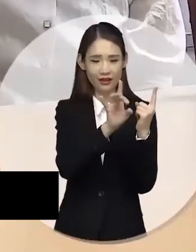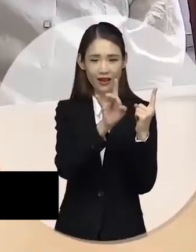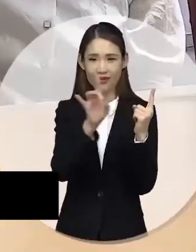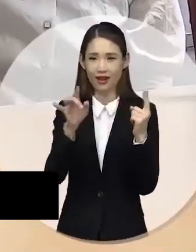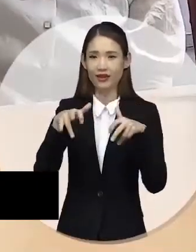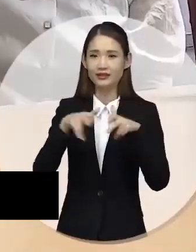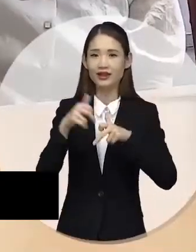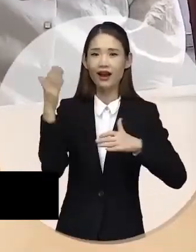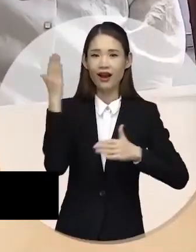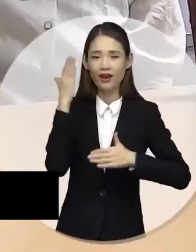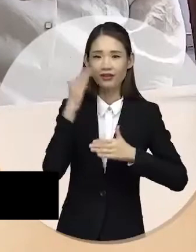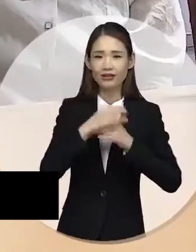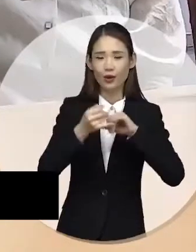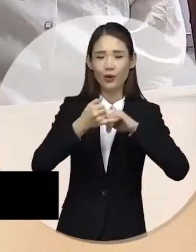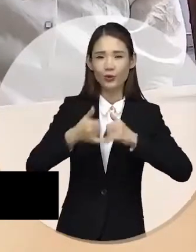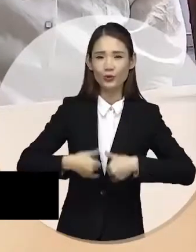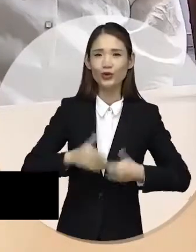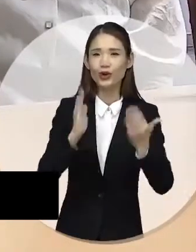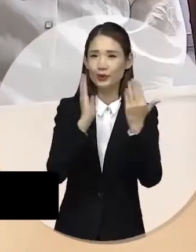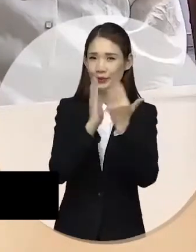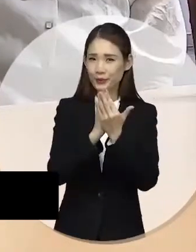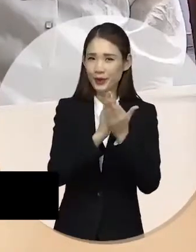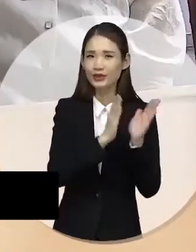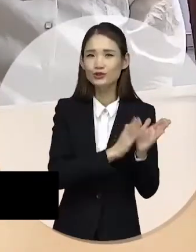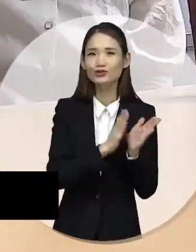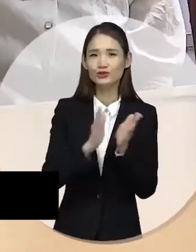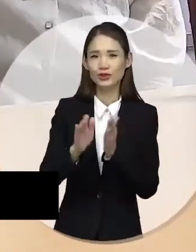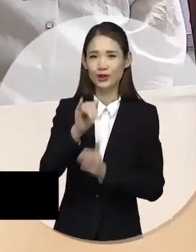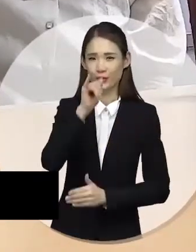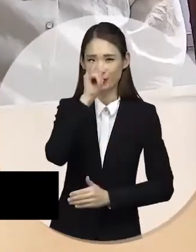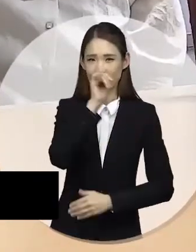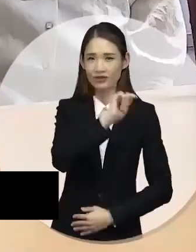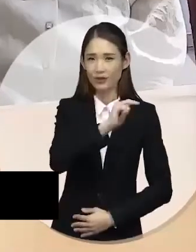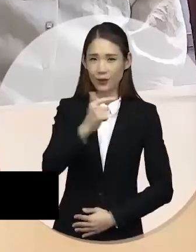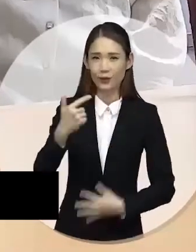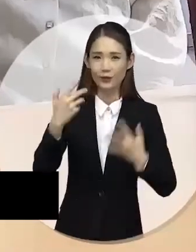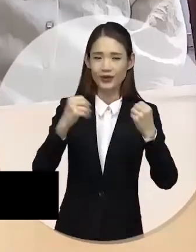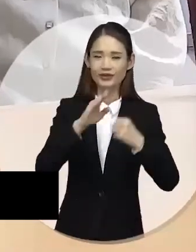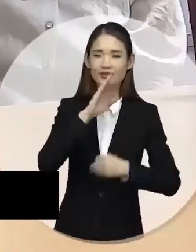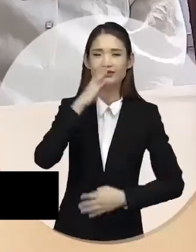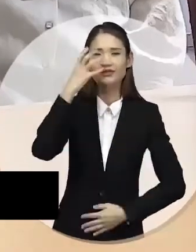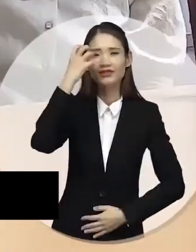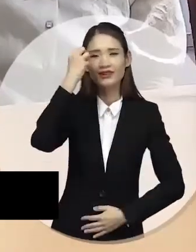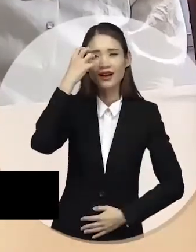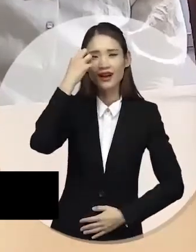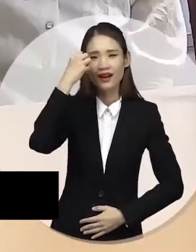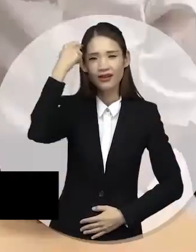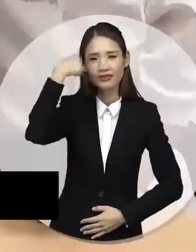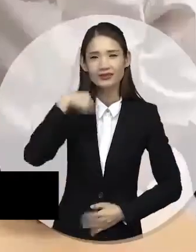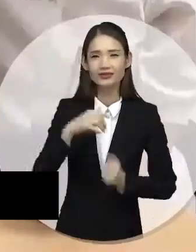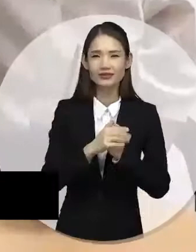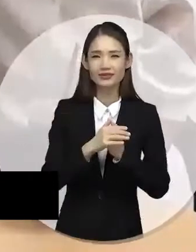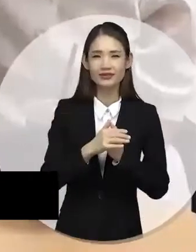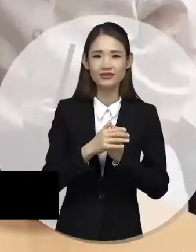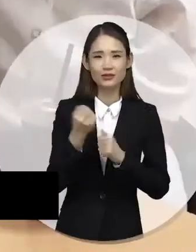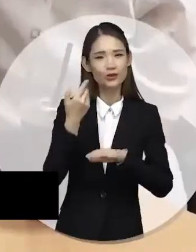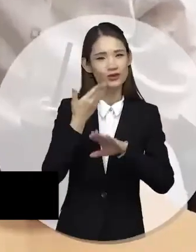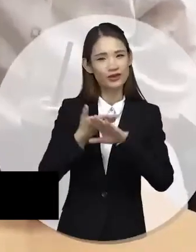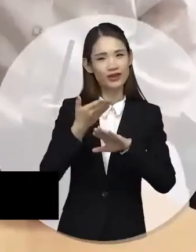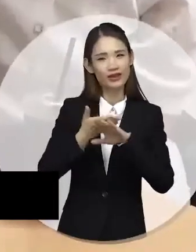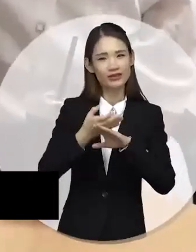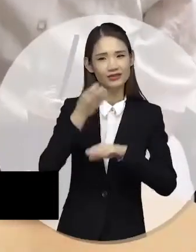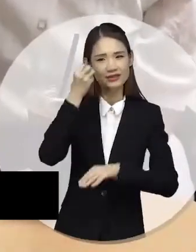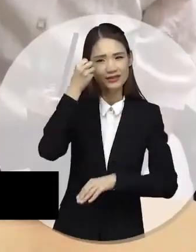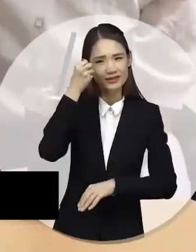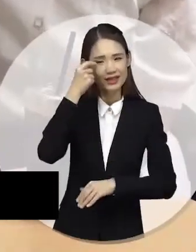하나하나 장애학생들의 필요에 맞춰서 준비되어 있는 것들이 있어서 진짜 신기하다 이렇게 느꼈는데 한편으로는